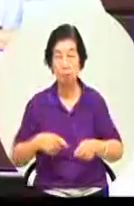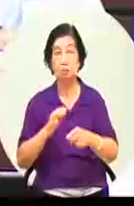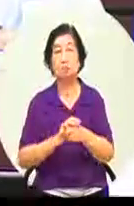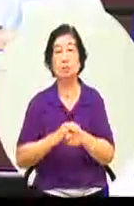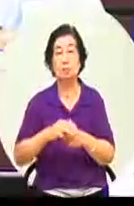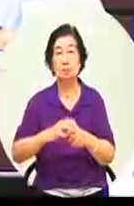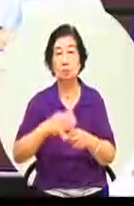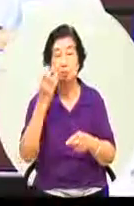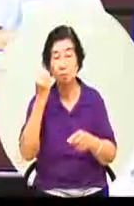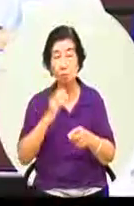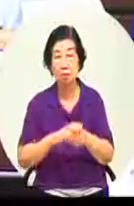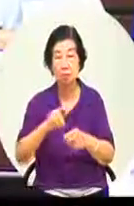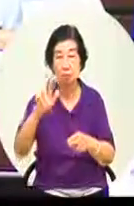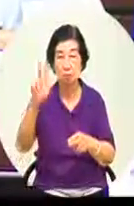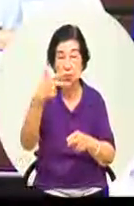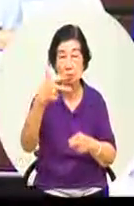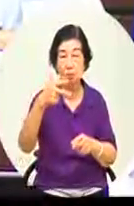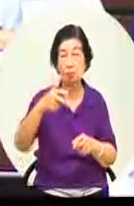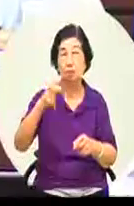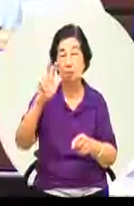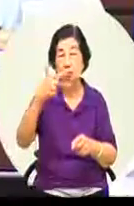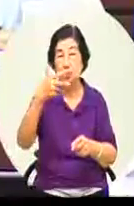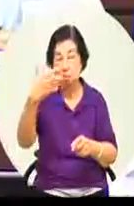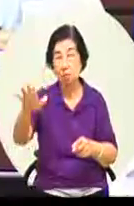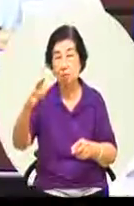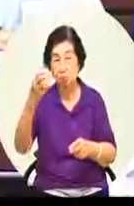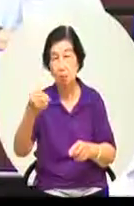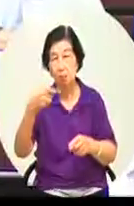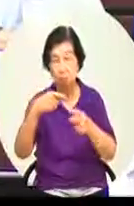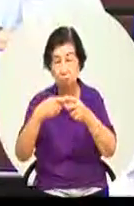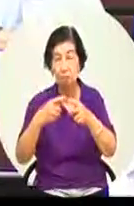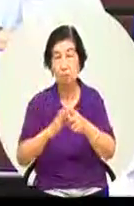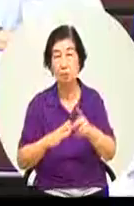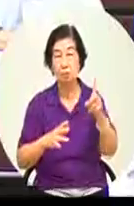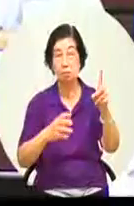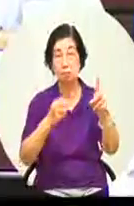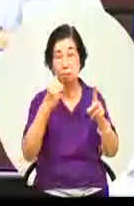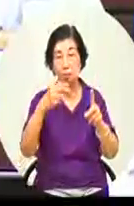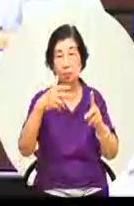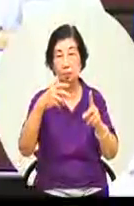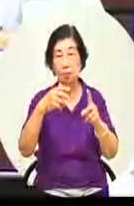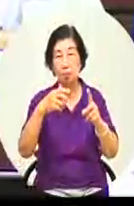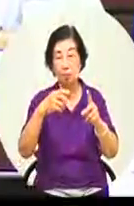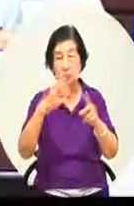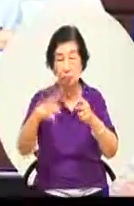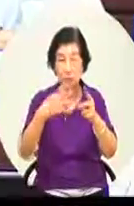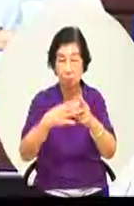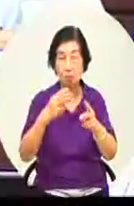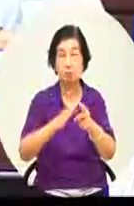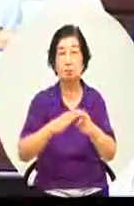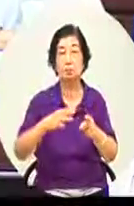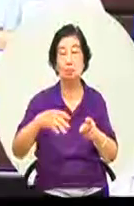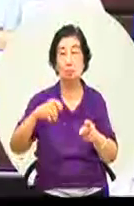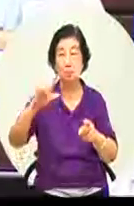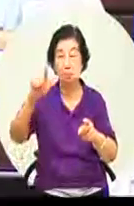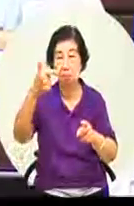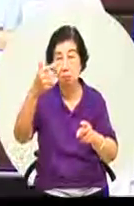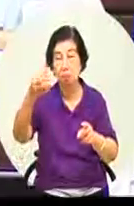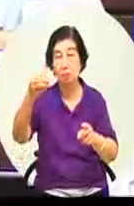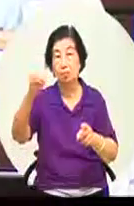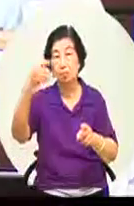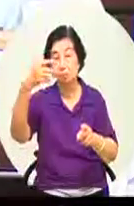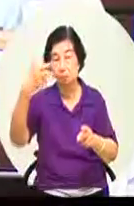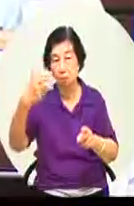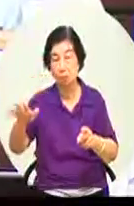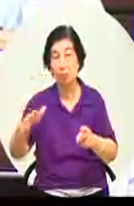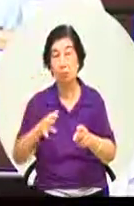763万人次，跟前年相比是增加10%。在104年是806万人次，增加了5.7%。那到了今